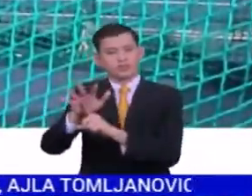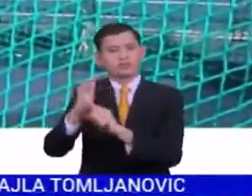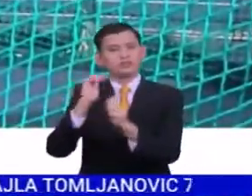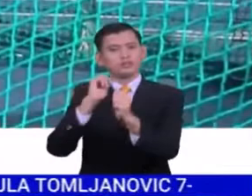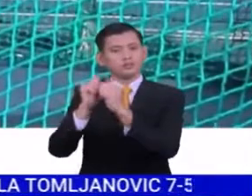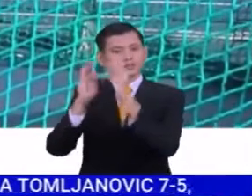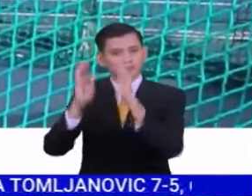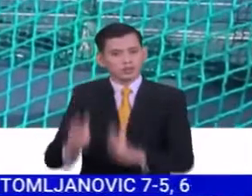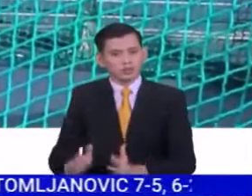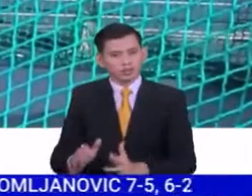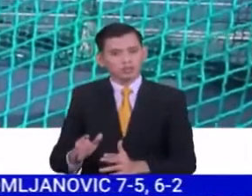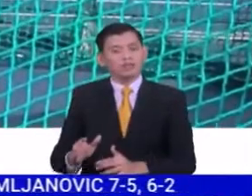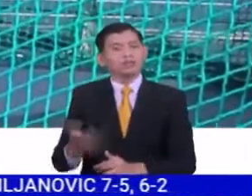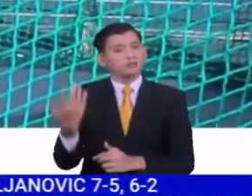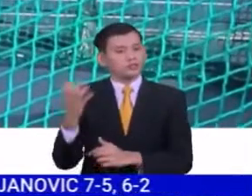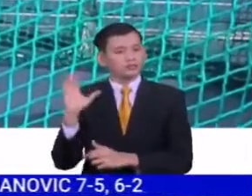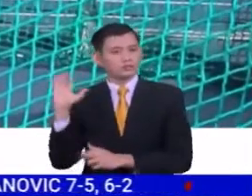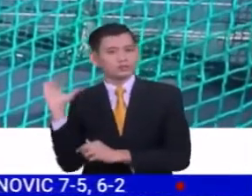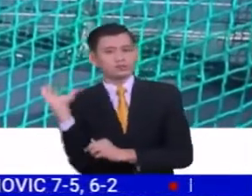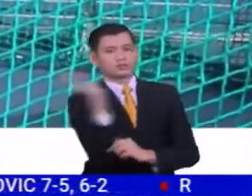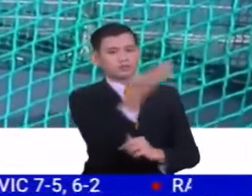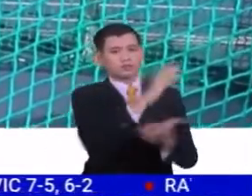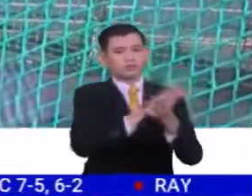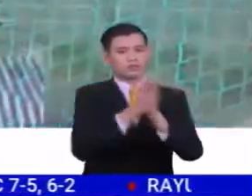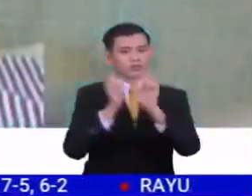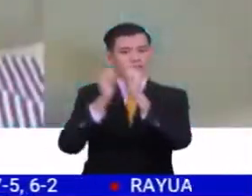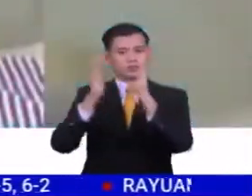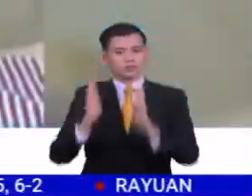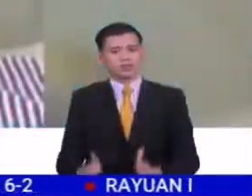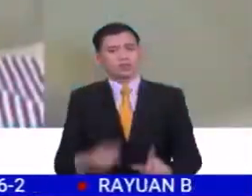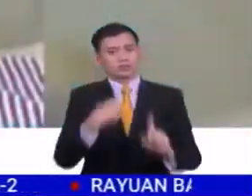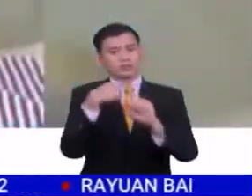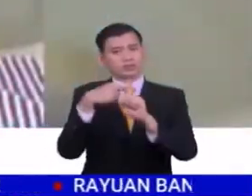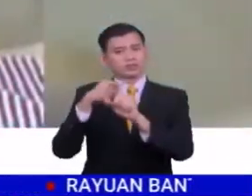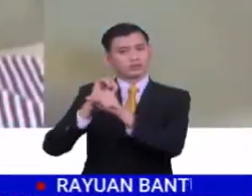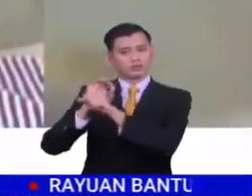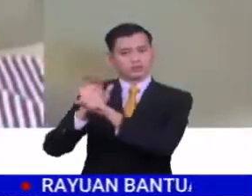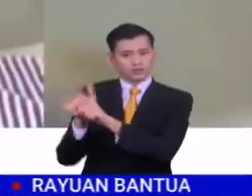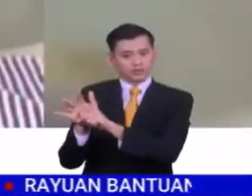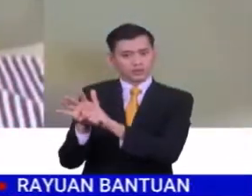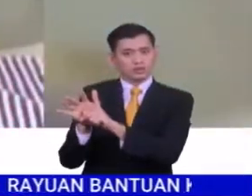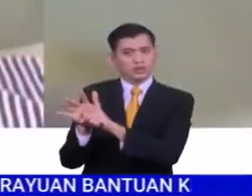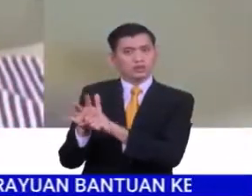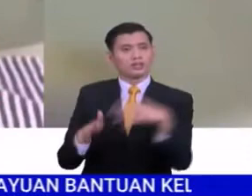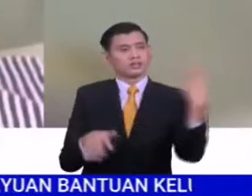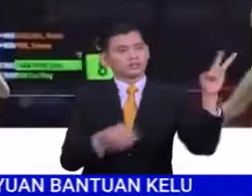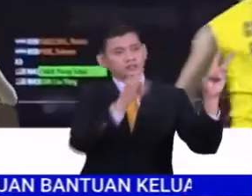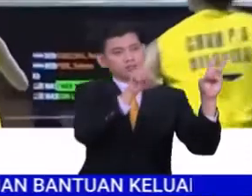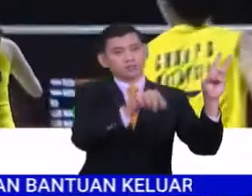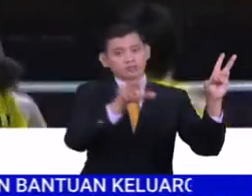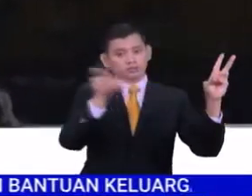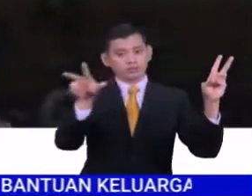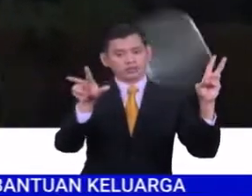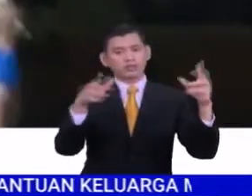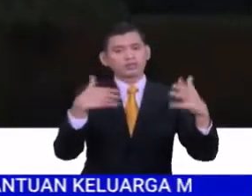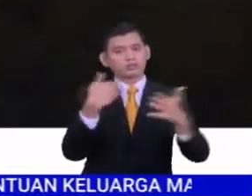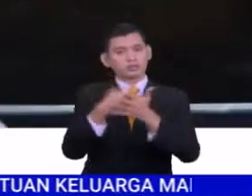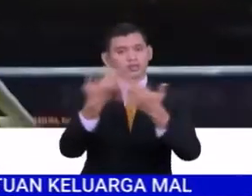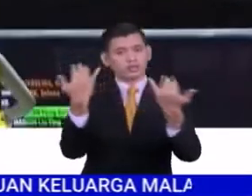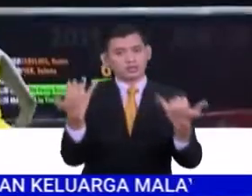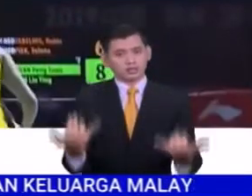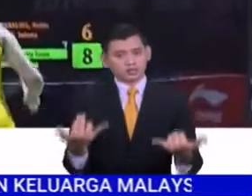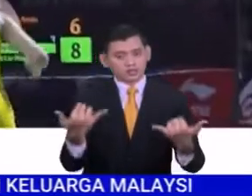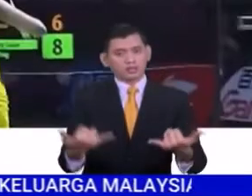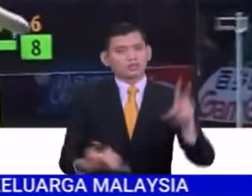besi negara Jackie Wong menjadi atlet pertama didapati positif COVID-19 pada 16 Mac. Setakat hari ini,